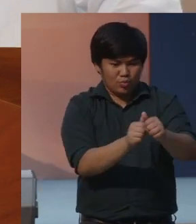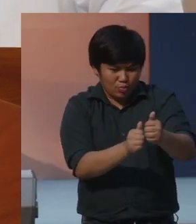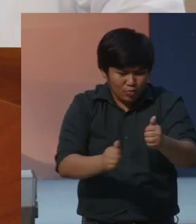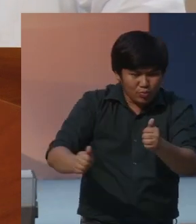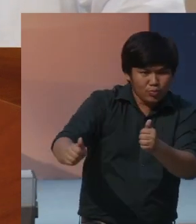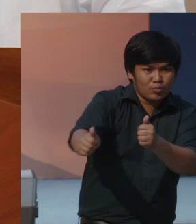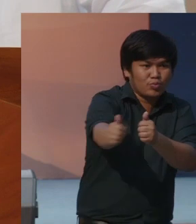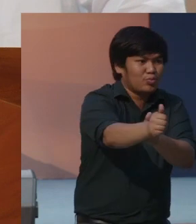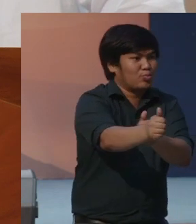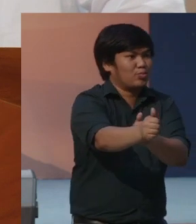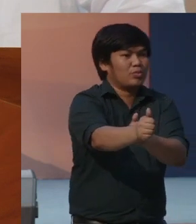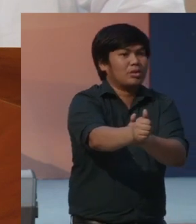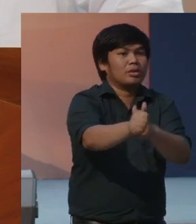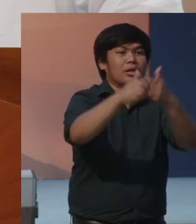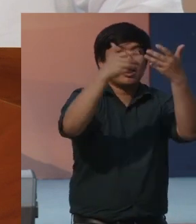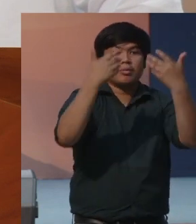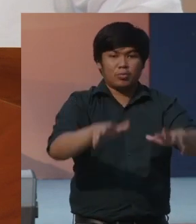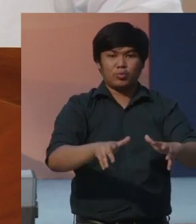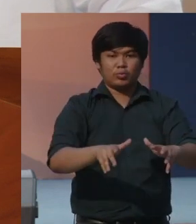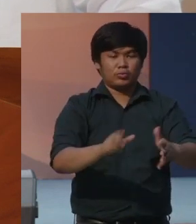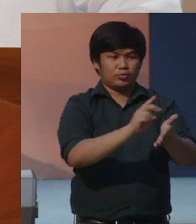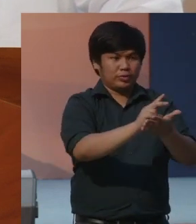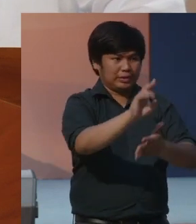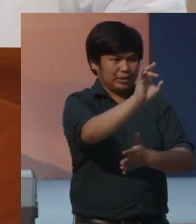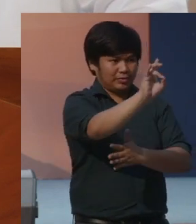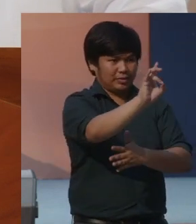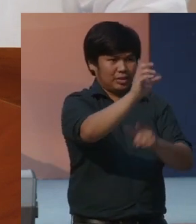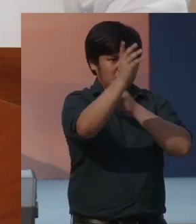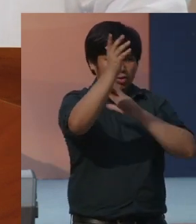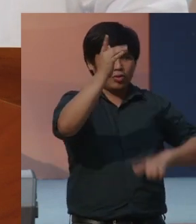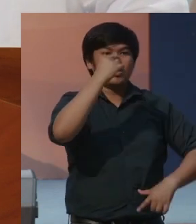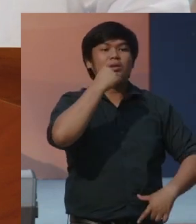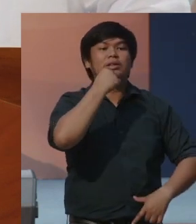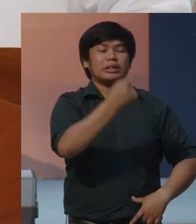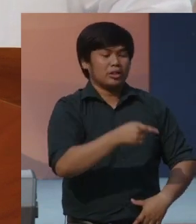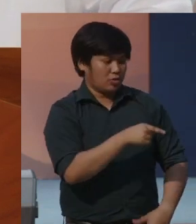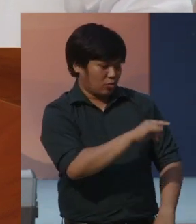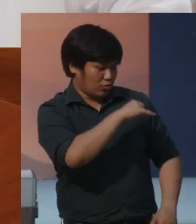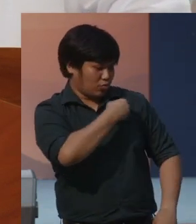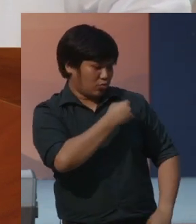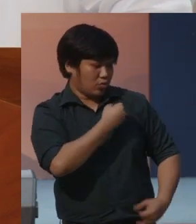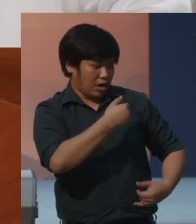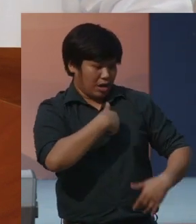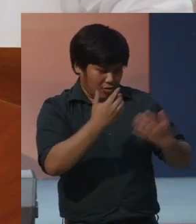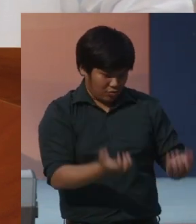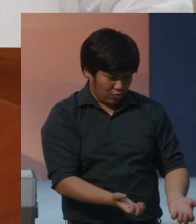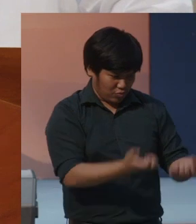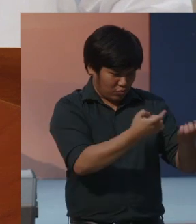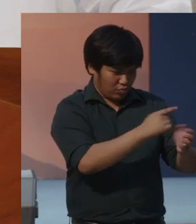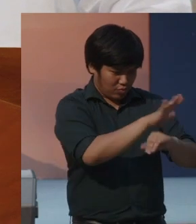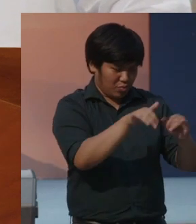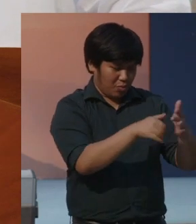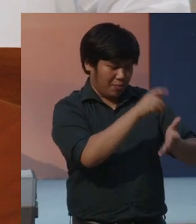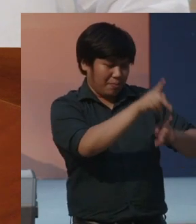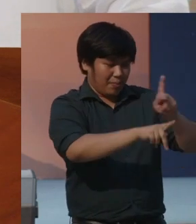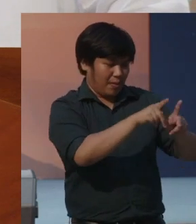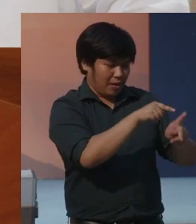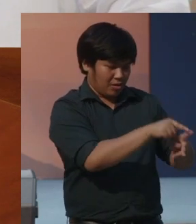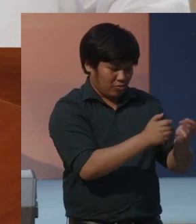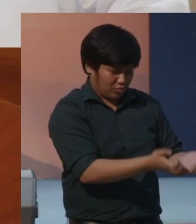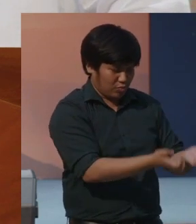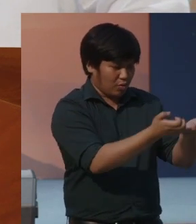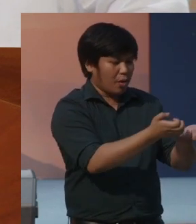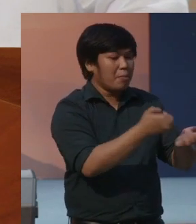people. Sabi sa verse 7, "The Lord said to Joshua, 'Today I will begin to exalt you in the sight of all Israel, that they